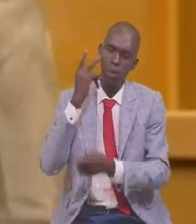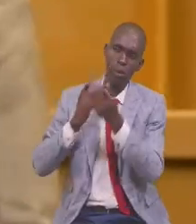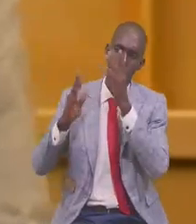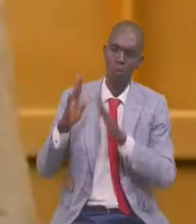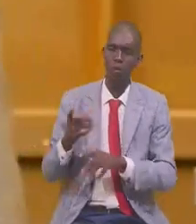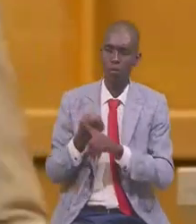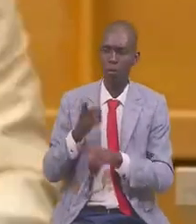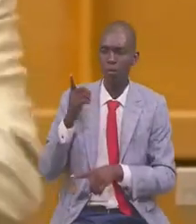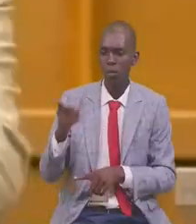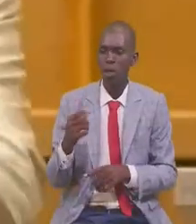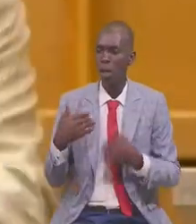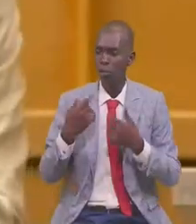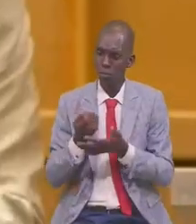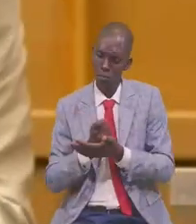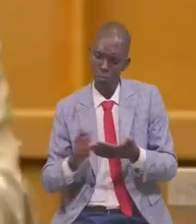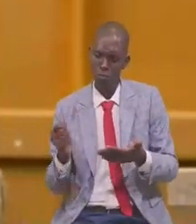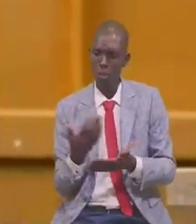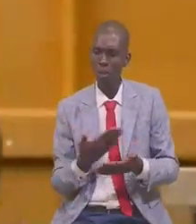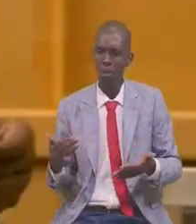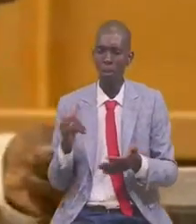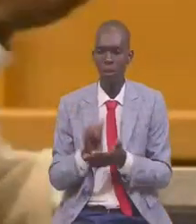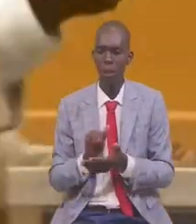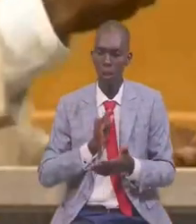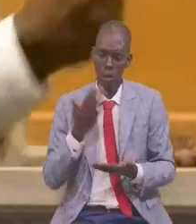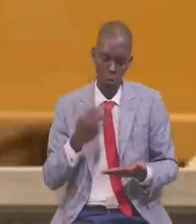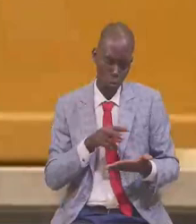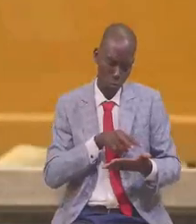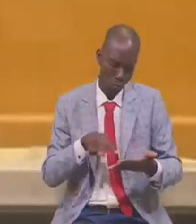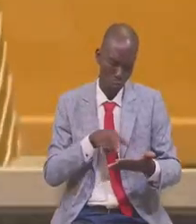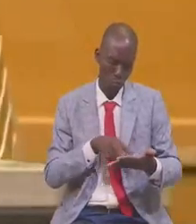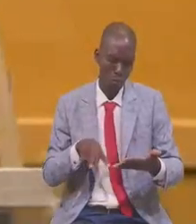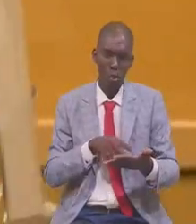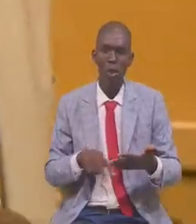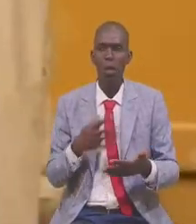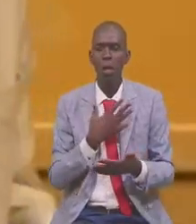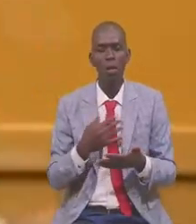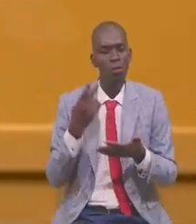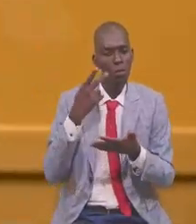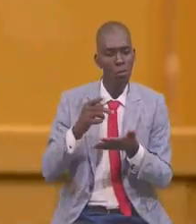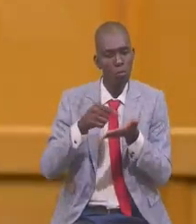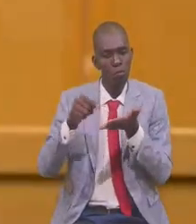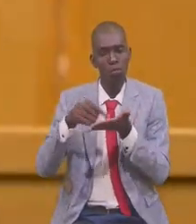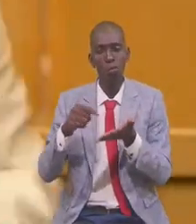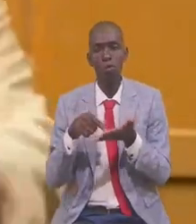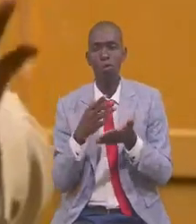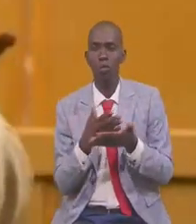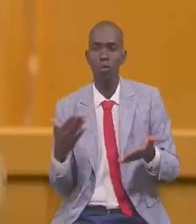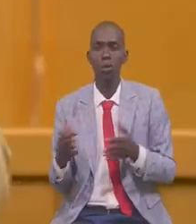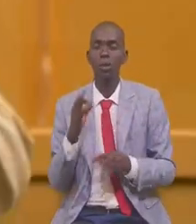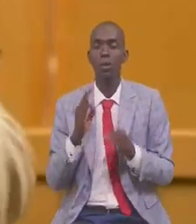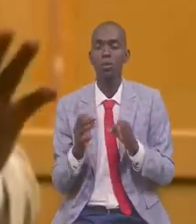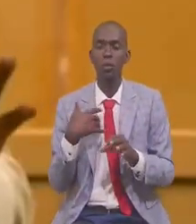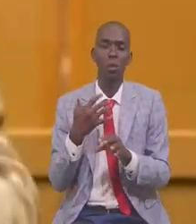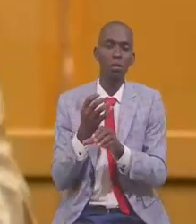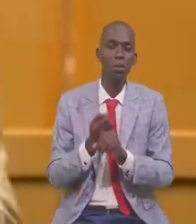ces choses que je peux vérifier? Et je peux donc les vérifier pour que je les... Il pouvait demander